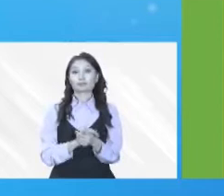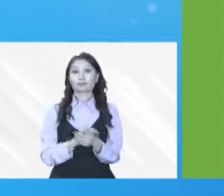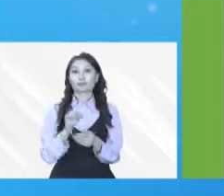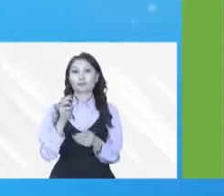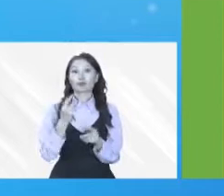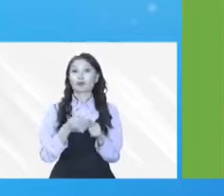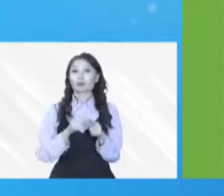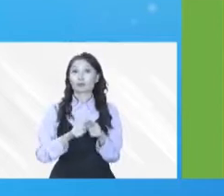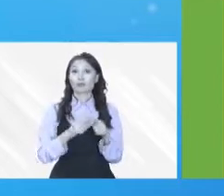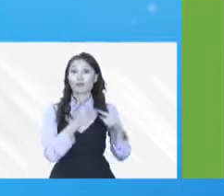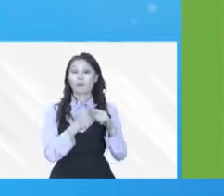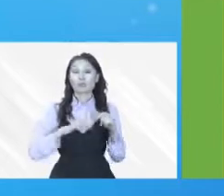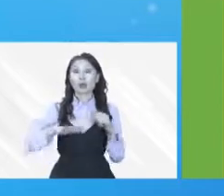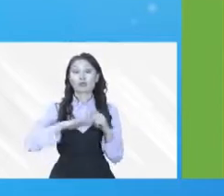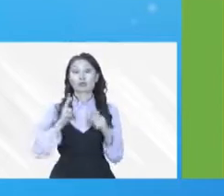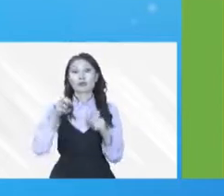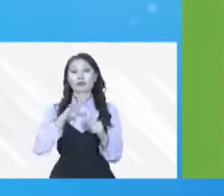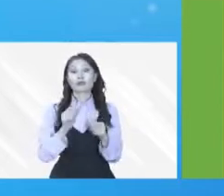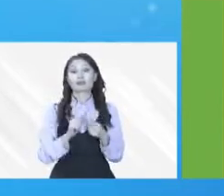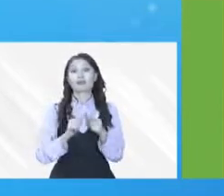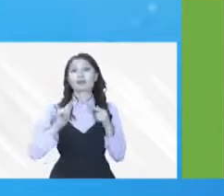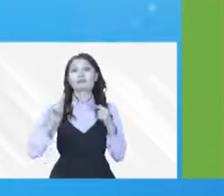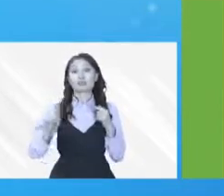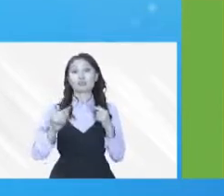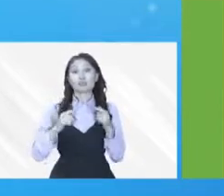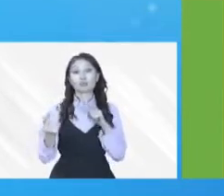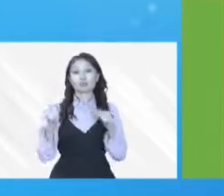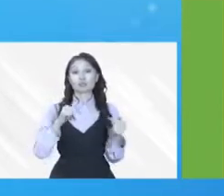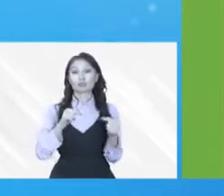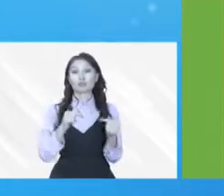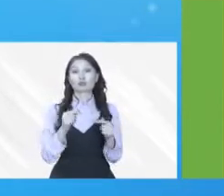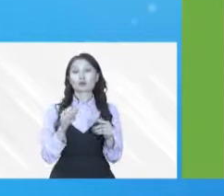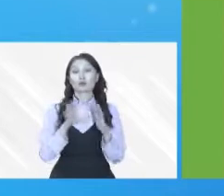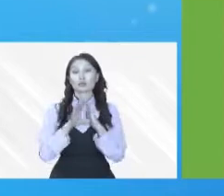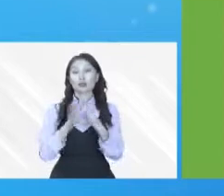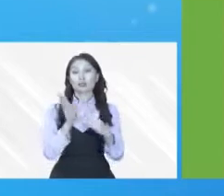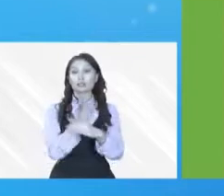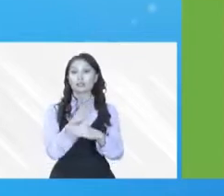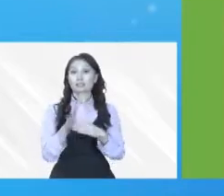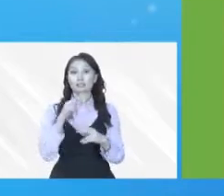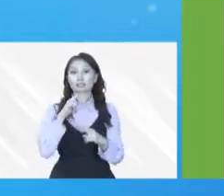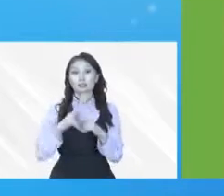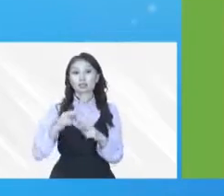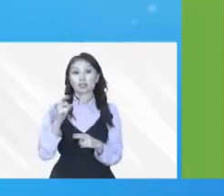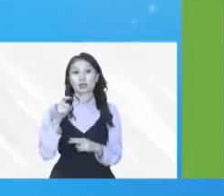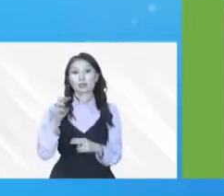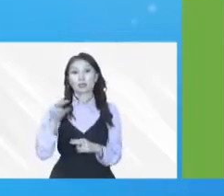Кроме того, полюса клетки расходятся дальше друг от друга, что облегчает разделение сестринских хроматид.